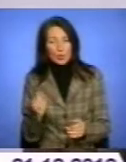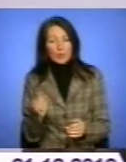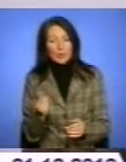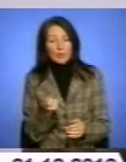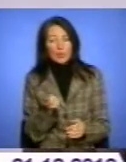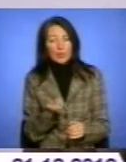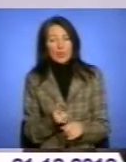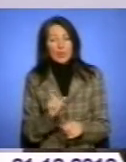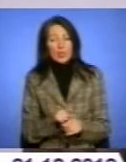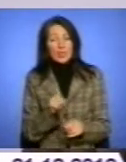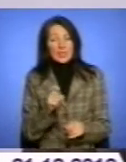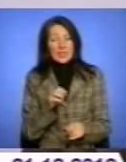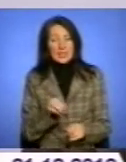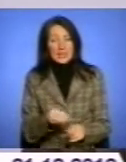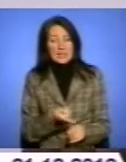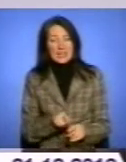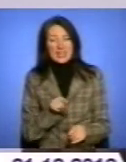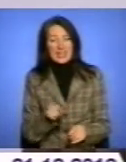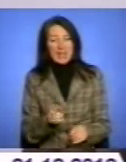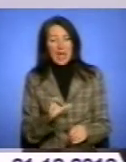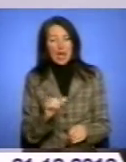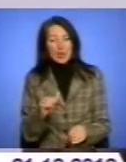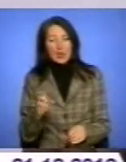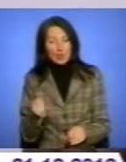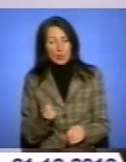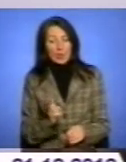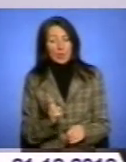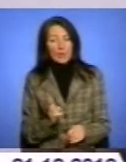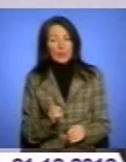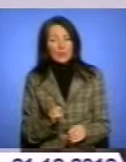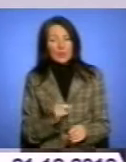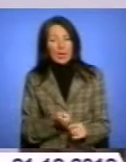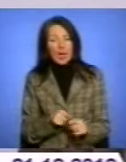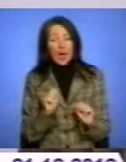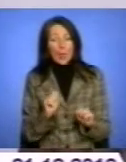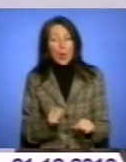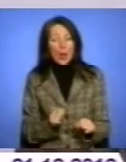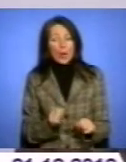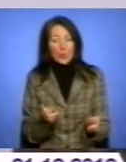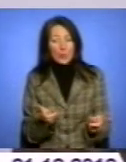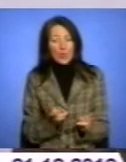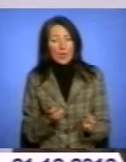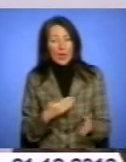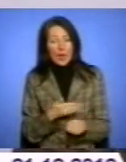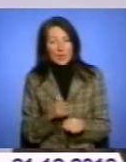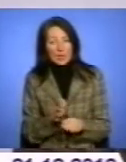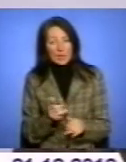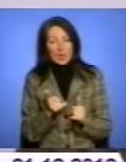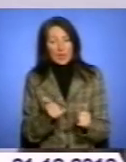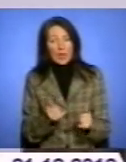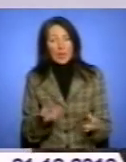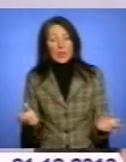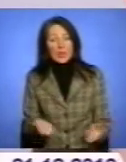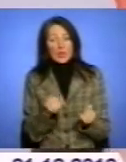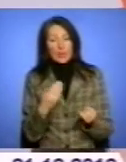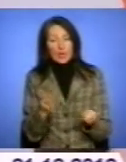Трошки більше 100 тисяч – це не та сума, на яку можуть, верніше, це не та сума, яка могла би, мусила би виділятися на підтримку ваших програм. Але,